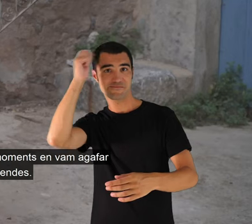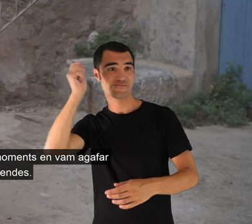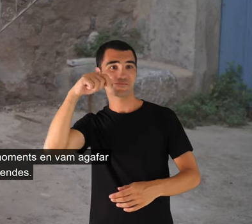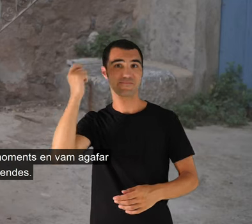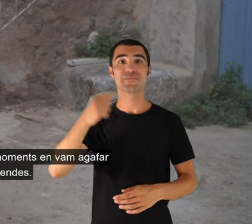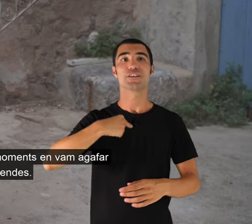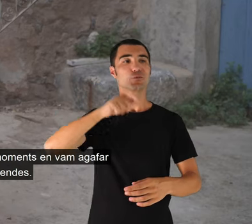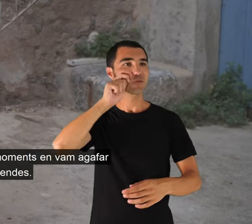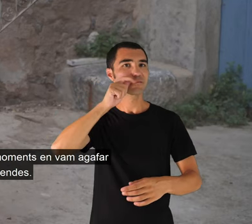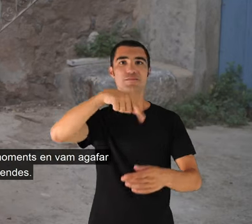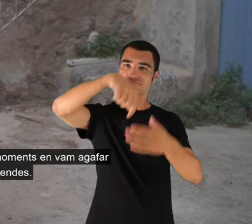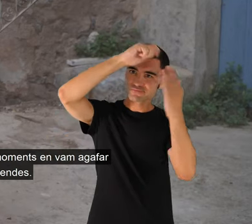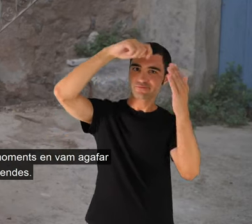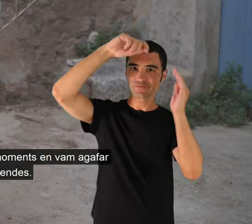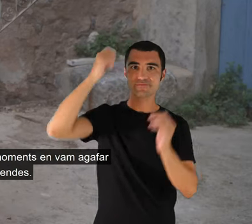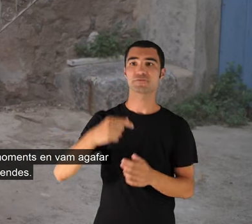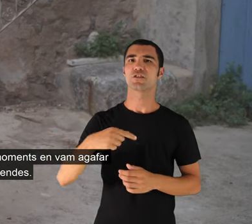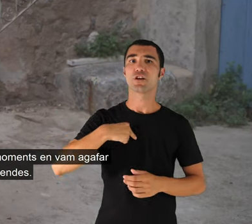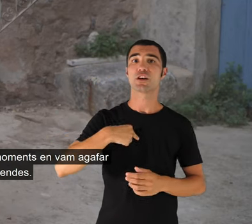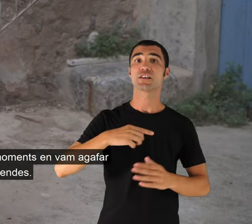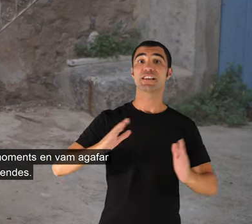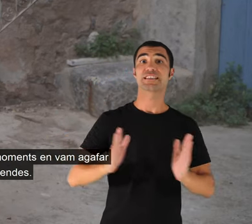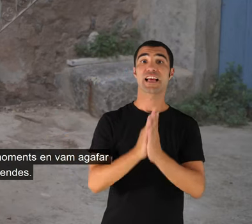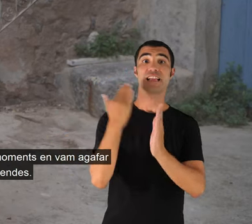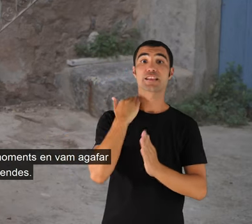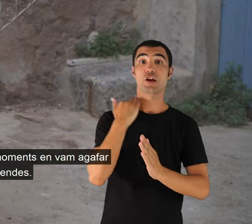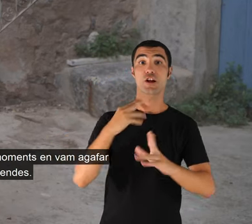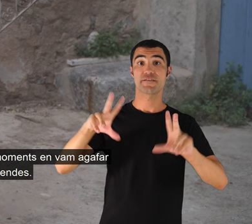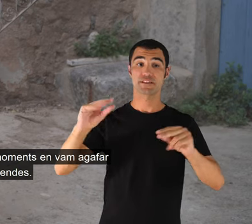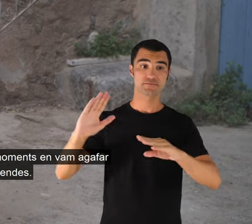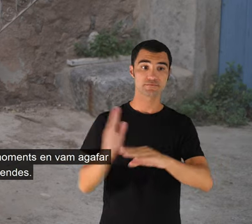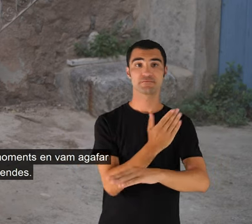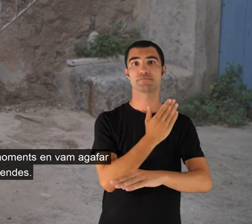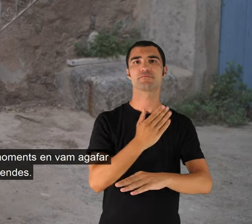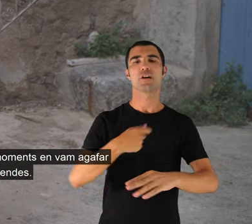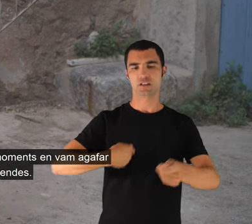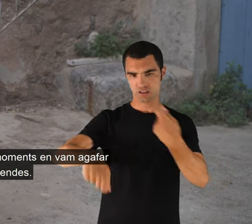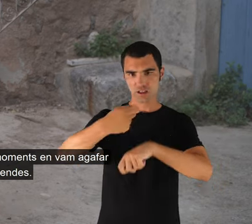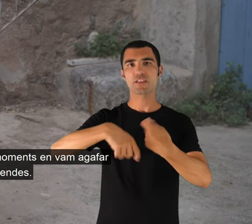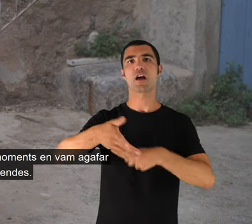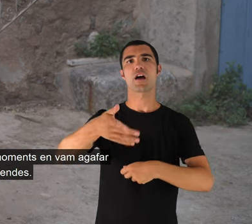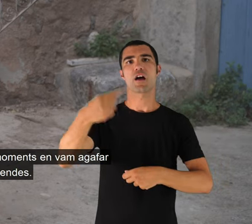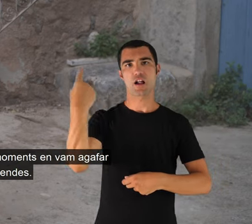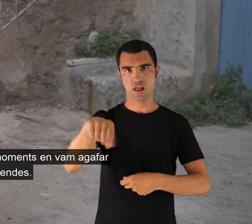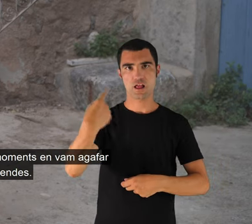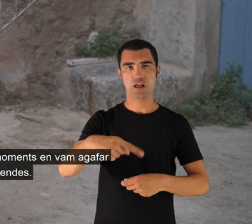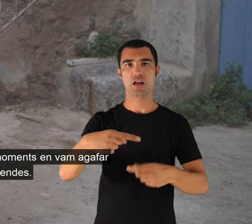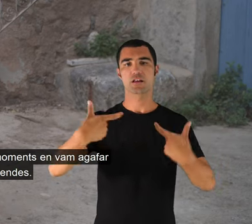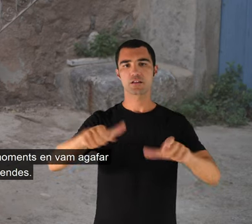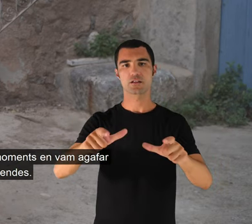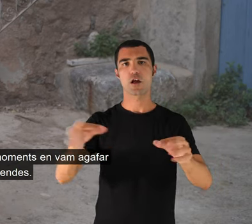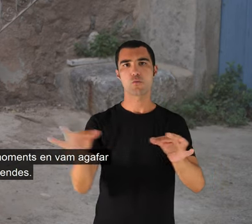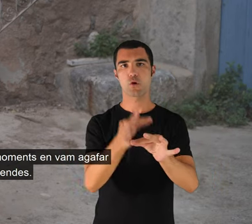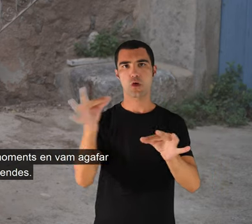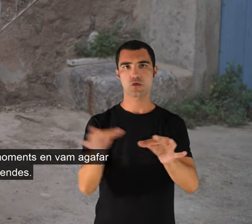No, quan ens vàrem casar amb en Toni, tenien una tenda ja, una tenda d'això de brodats.